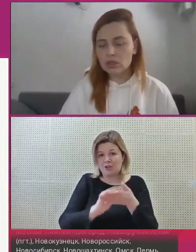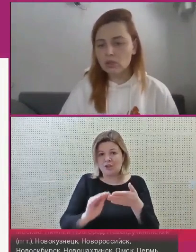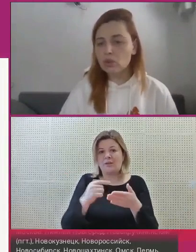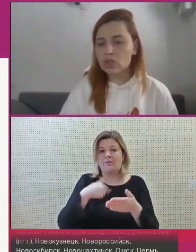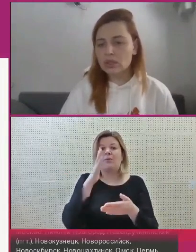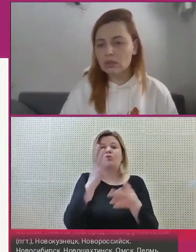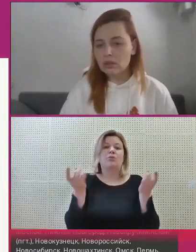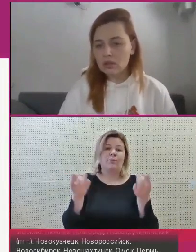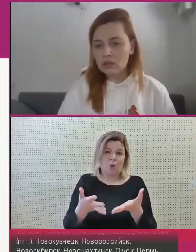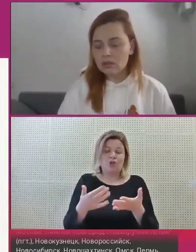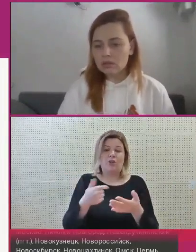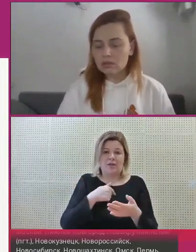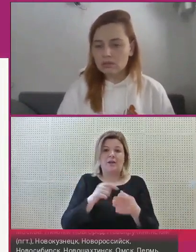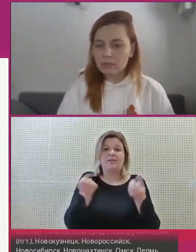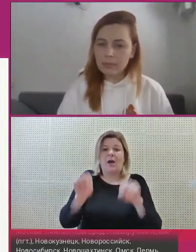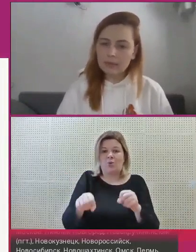дальше уже точечно